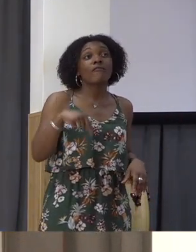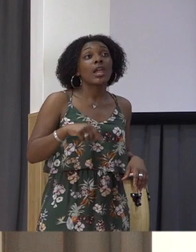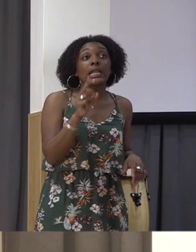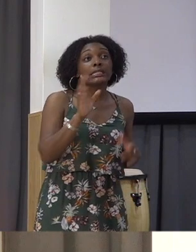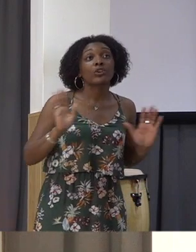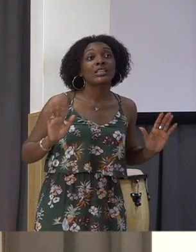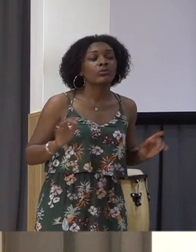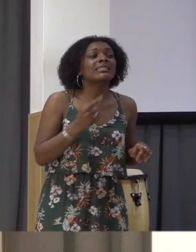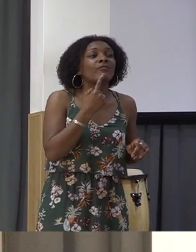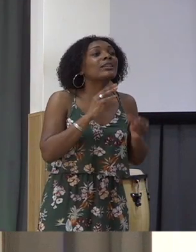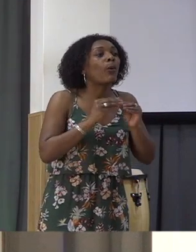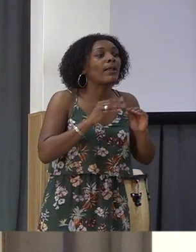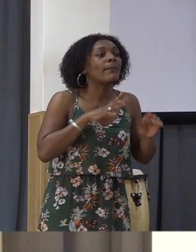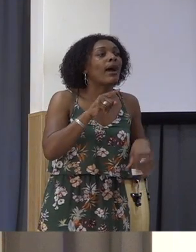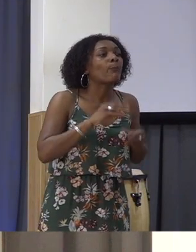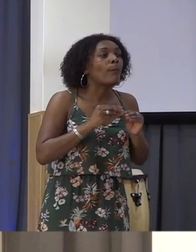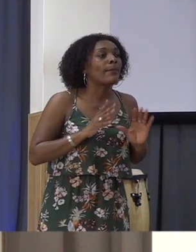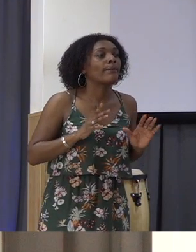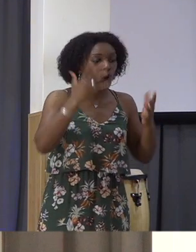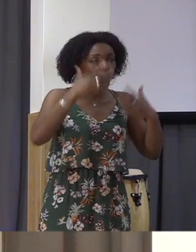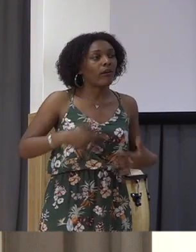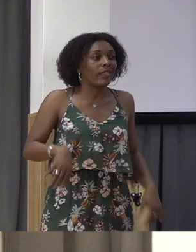y a un dysfonctionnement du corps.